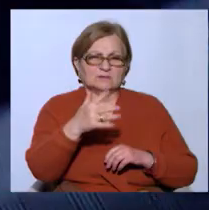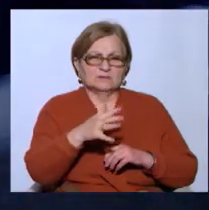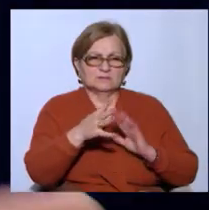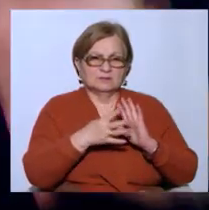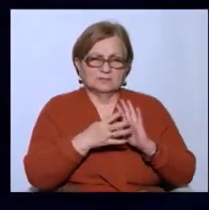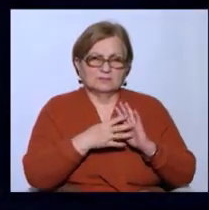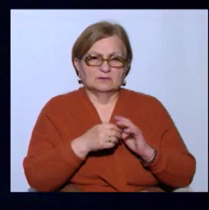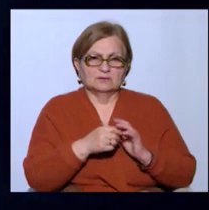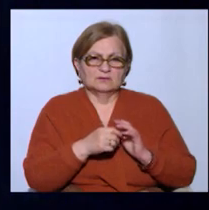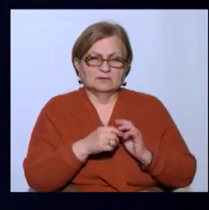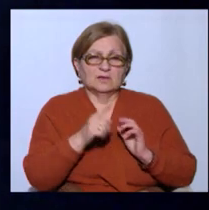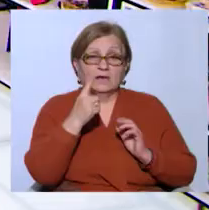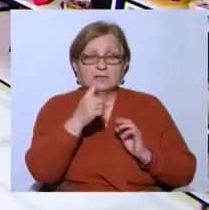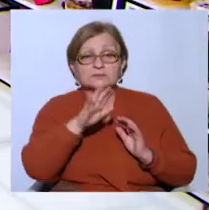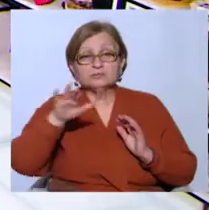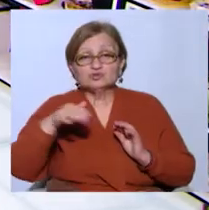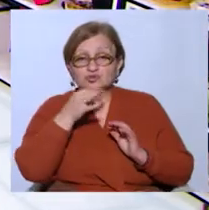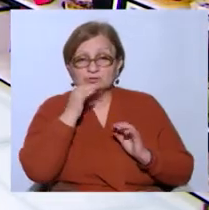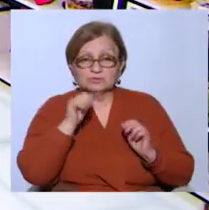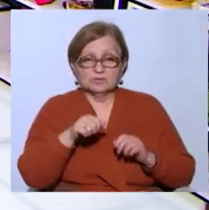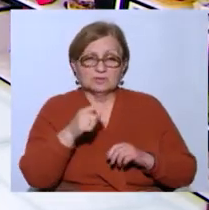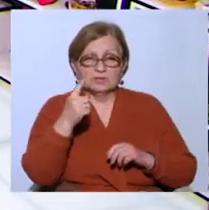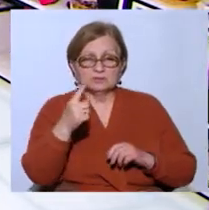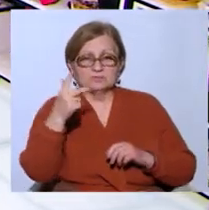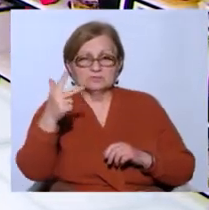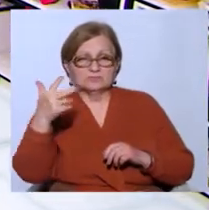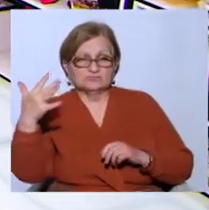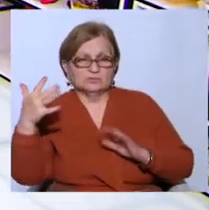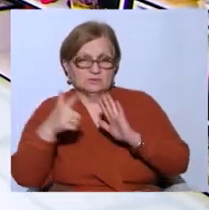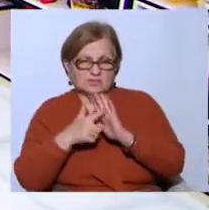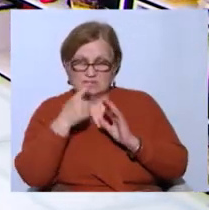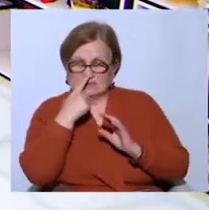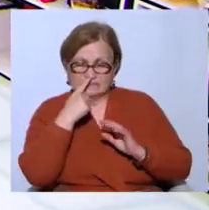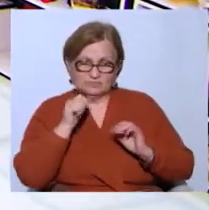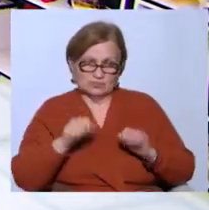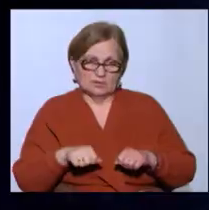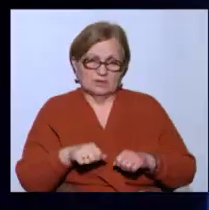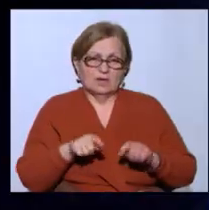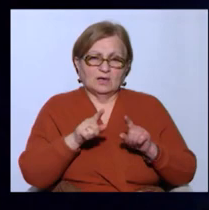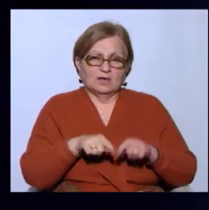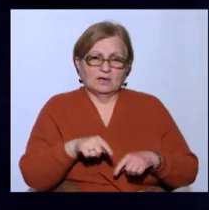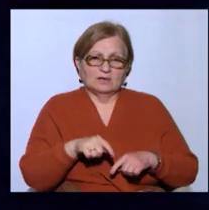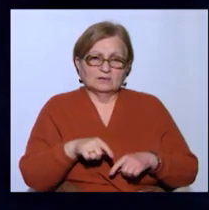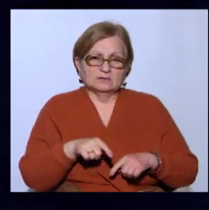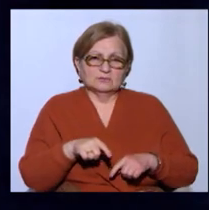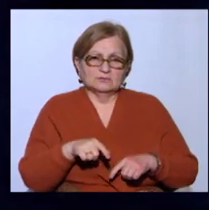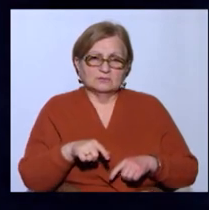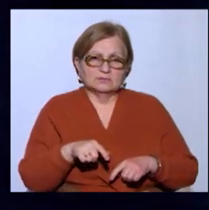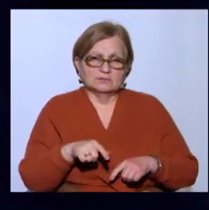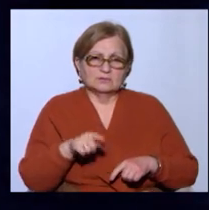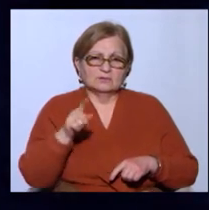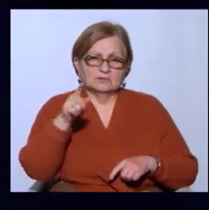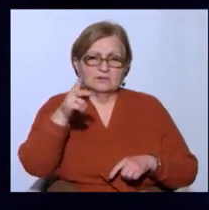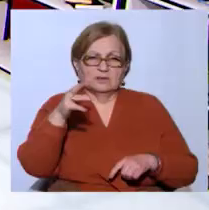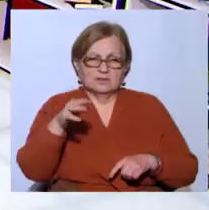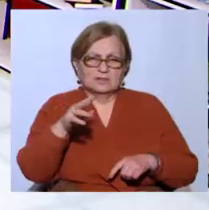9. 1-ის მერე შეიძლება მოდიოდეს 1, 3, 5, 7 და 9 და ასევე 1-1-ის მერე შეიძლება მოდიოდეს 1, 5,